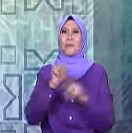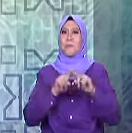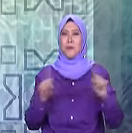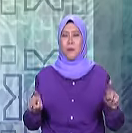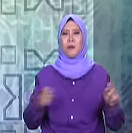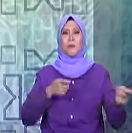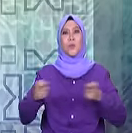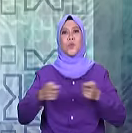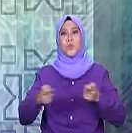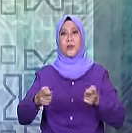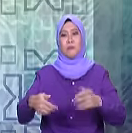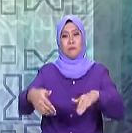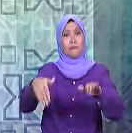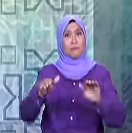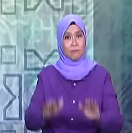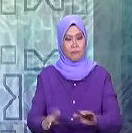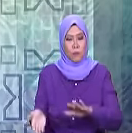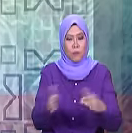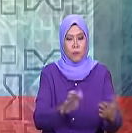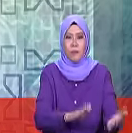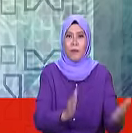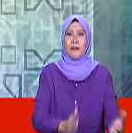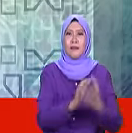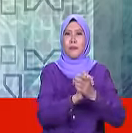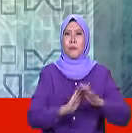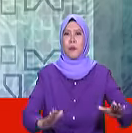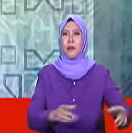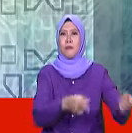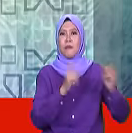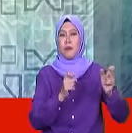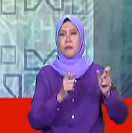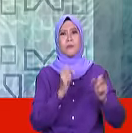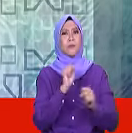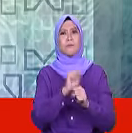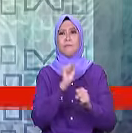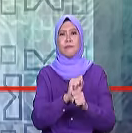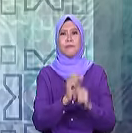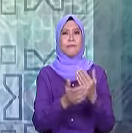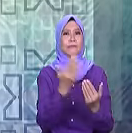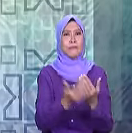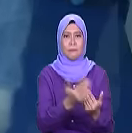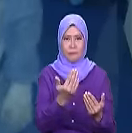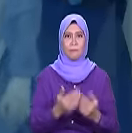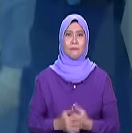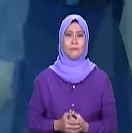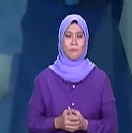memastikan pengurusan jenazah dalam keadaan selamat dan pantas untuk memudahkan para petugas.